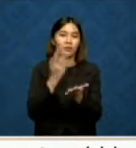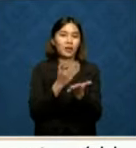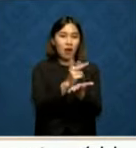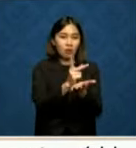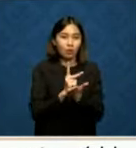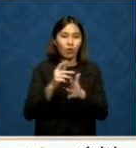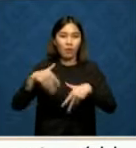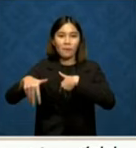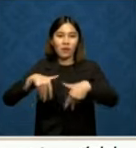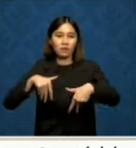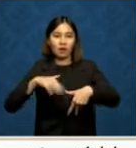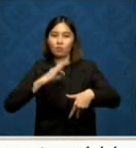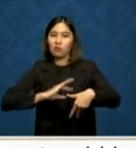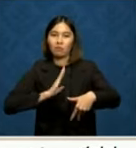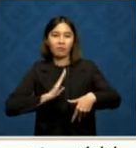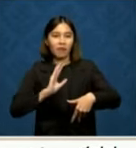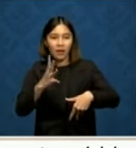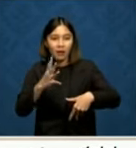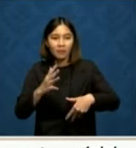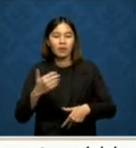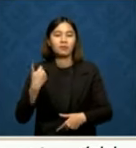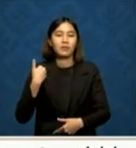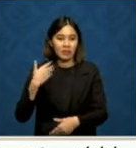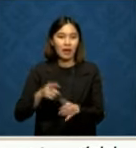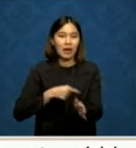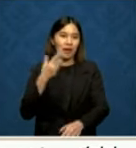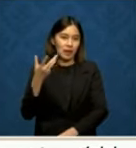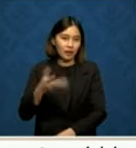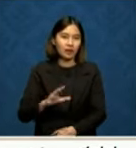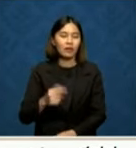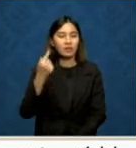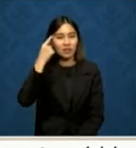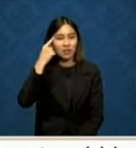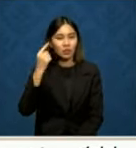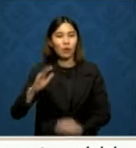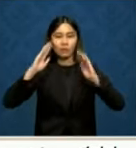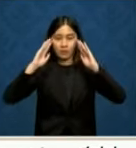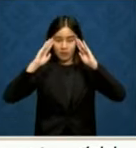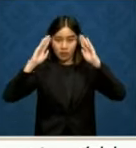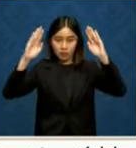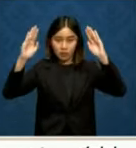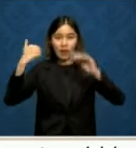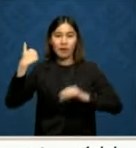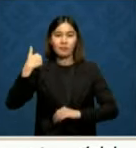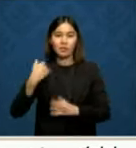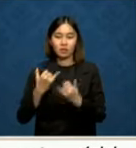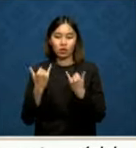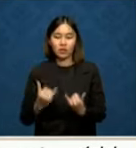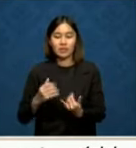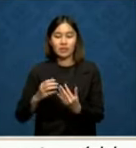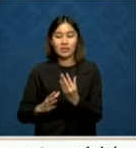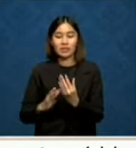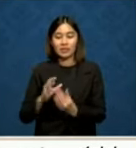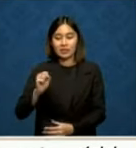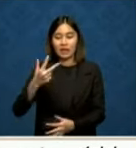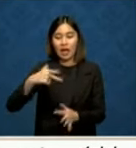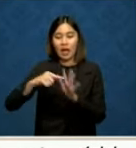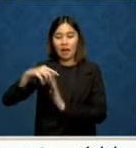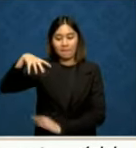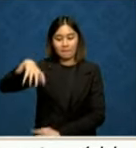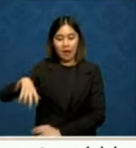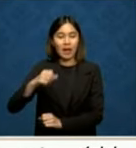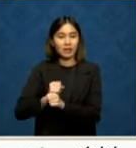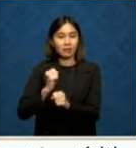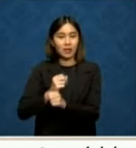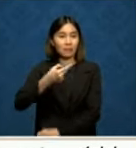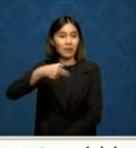ที่ประชาชนไม่ได้รบคามเป็ธรรมมาพอสมควรและคิดวาเรามีบทเรียนและขณะนี้สภาเองได้จัดธรรมหักส